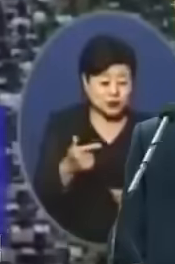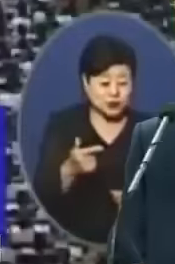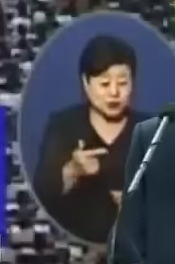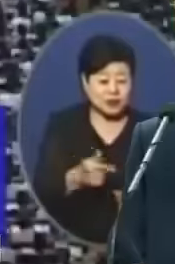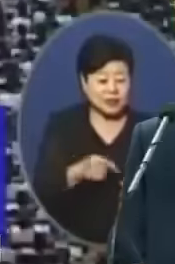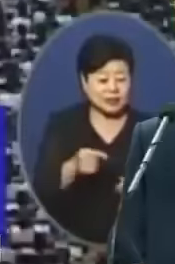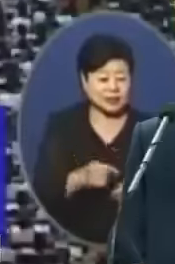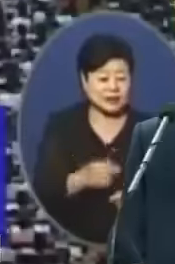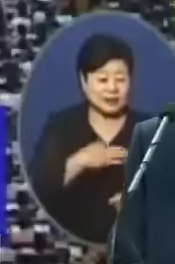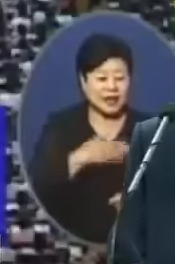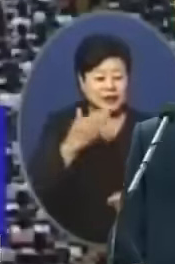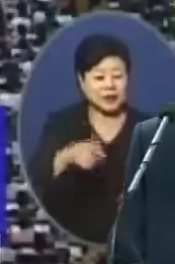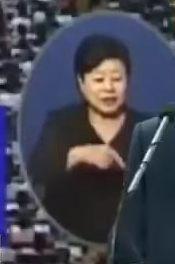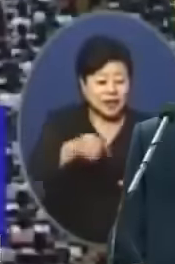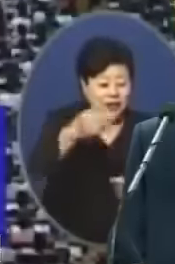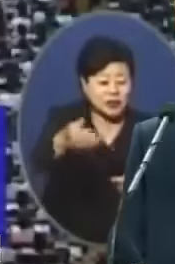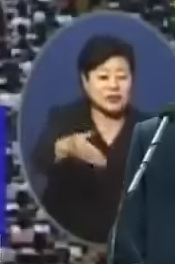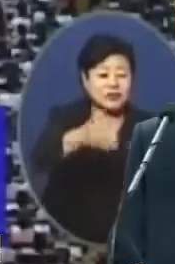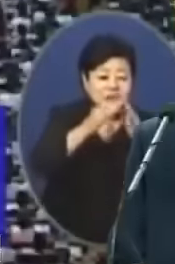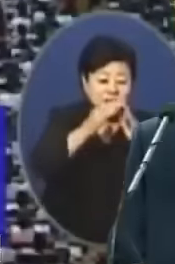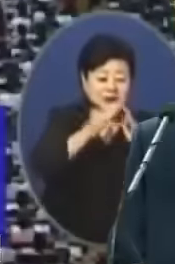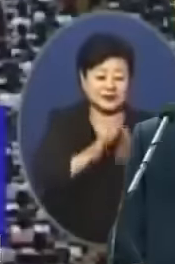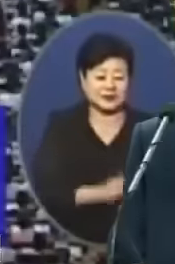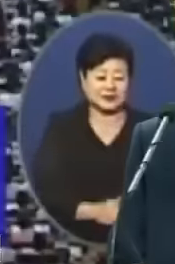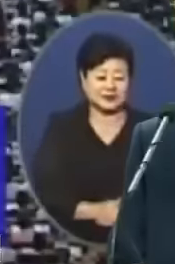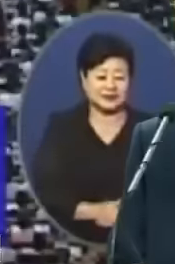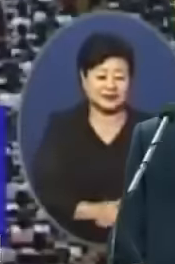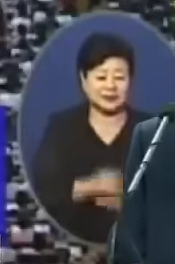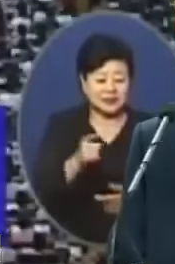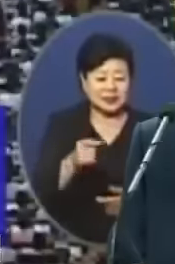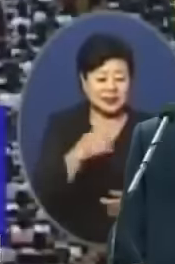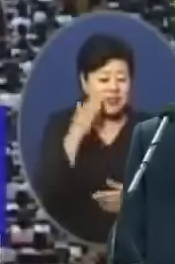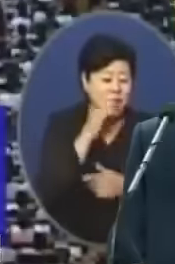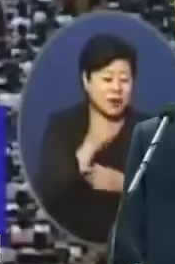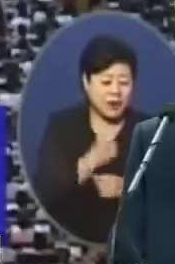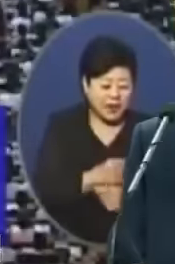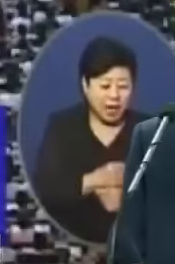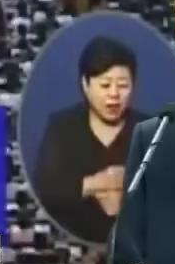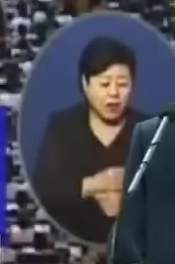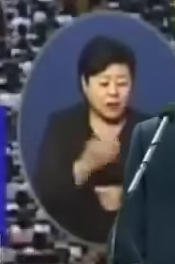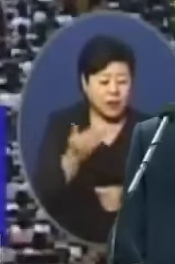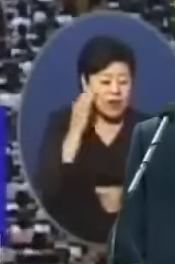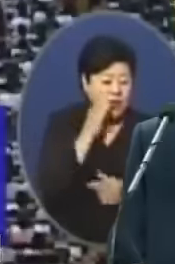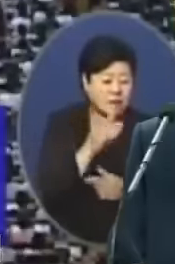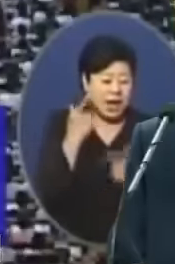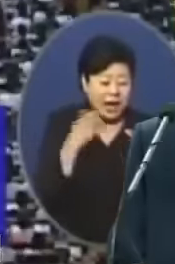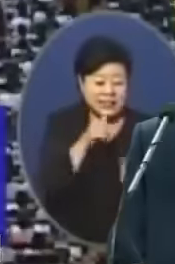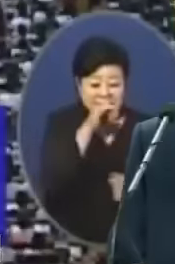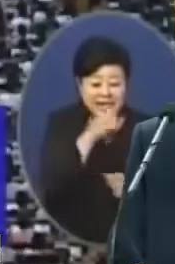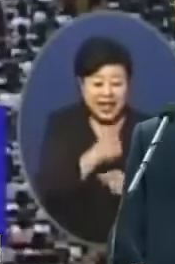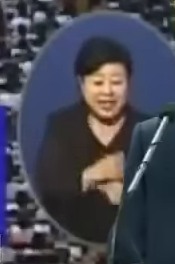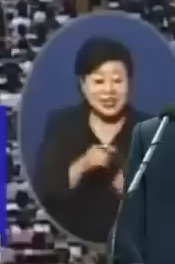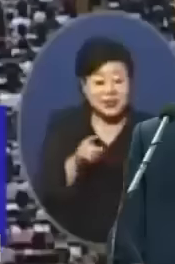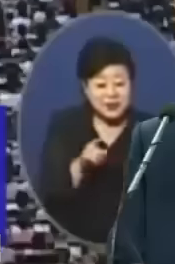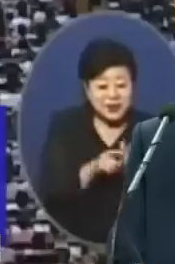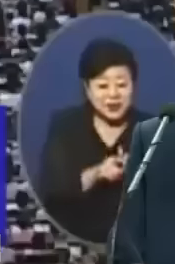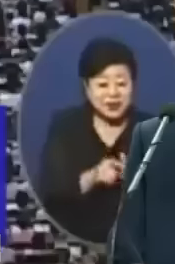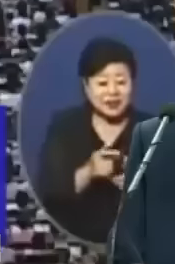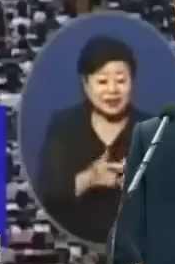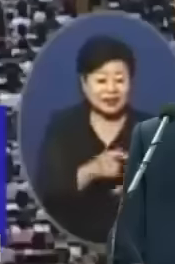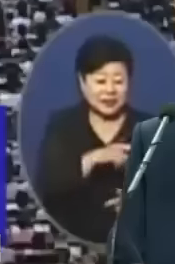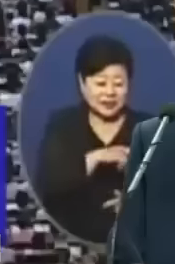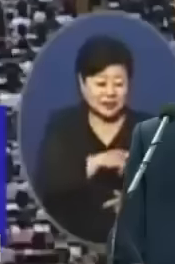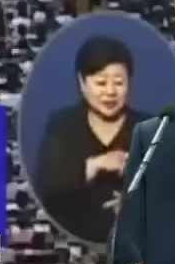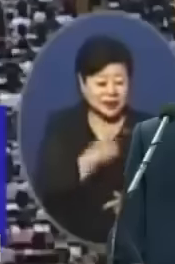나를 택한 것이 아니요 내가 너희를 택하여 세웠나니 이는 너희로 가서 열매를 맺게 하고 또 내 열매가 항상 있게 하여 내 이름으로